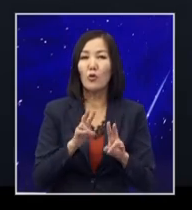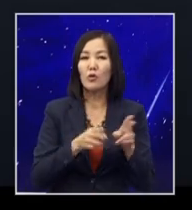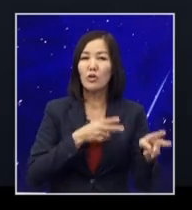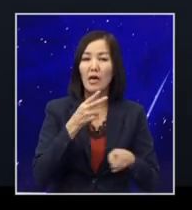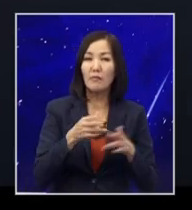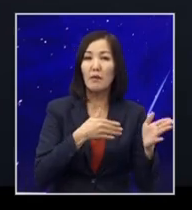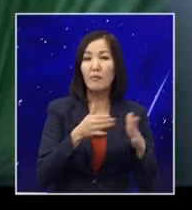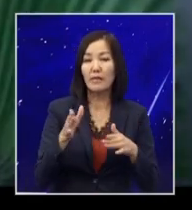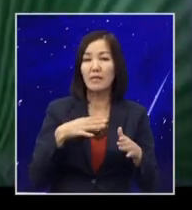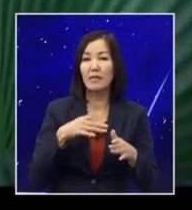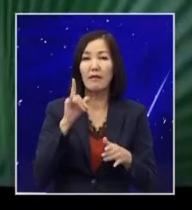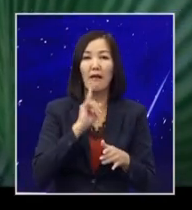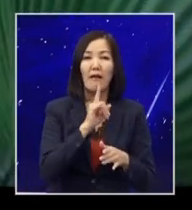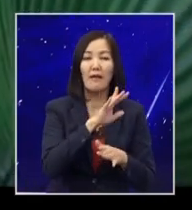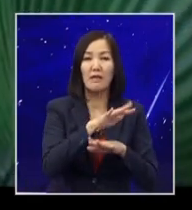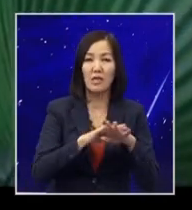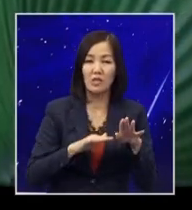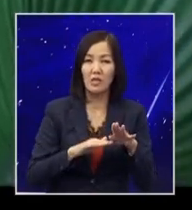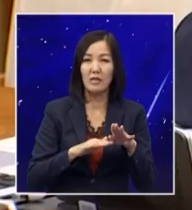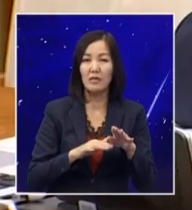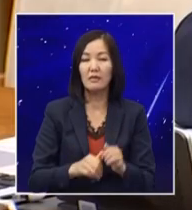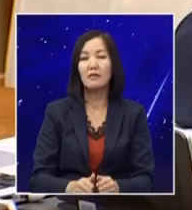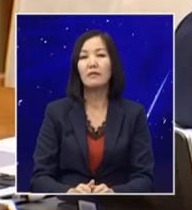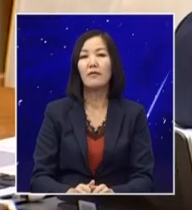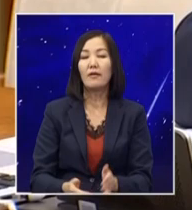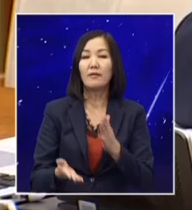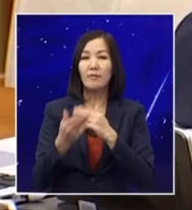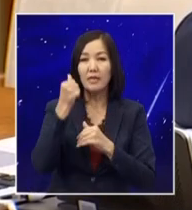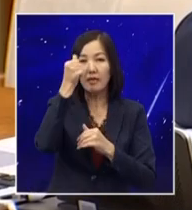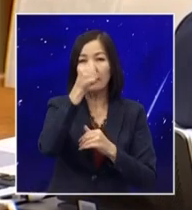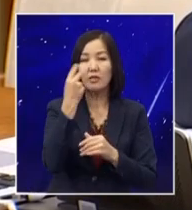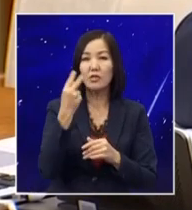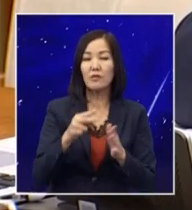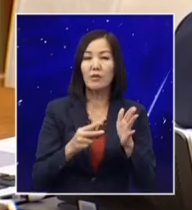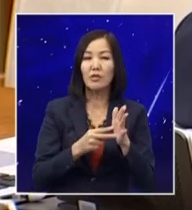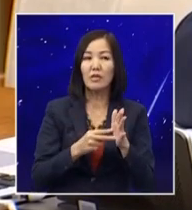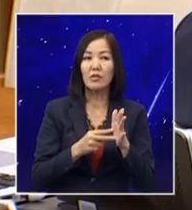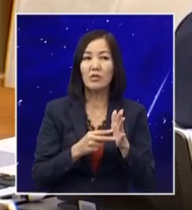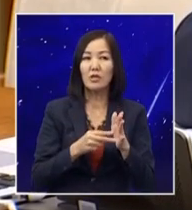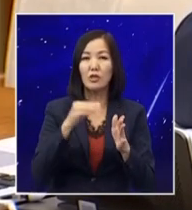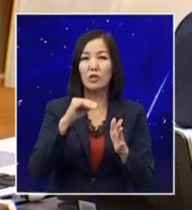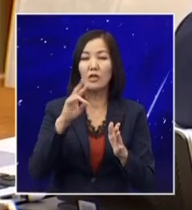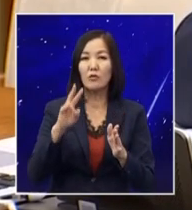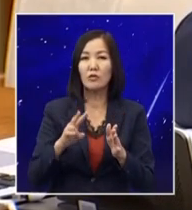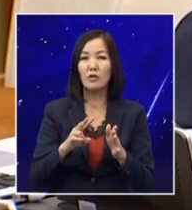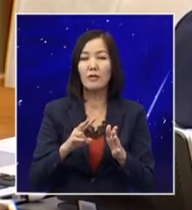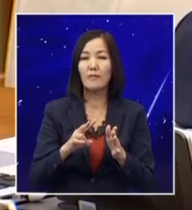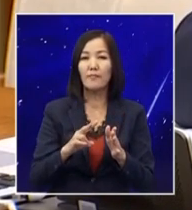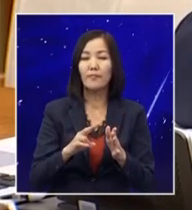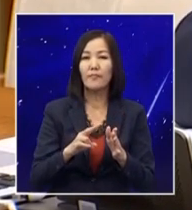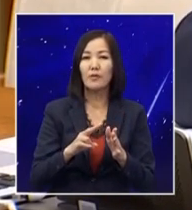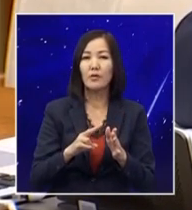бас тартады. Әйел кешірімшіл, еркек ұмытшы. Былтыр ғана осы 27-ші желтоқсанда 3 сөткіден 5